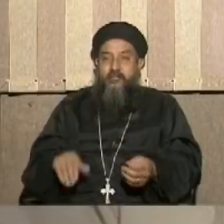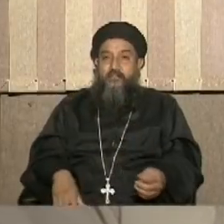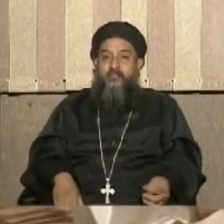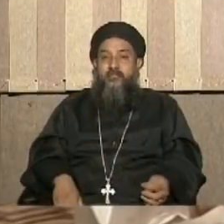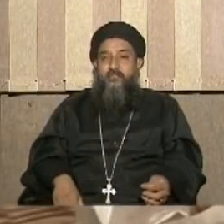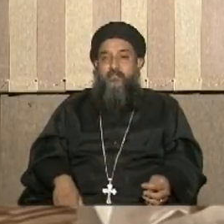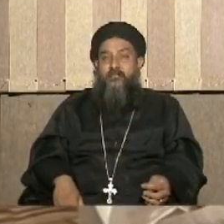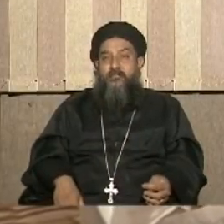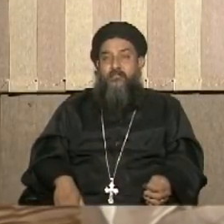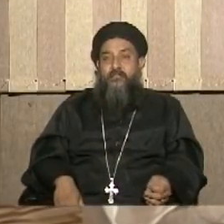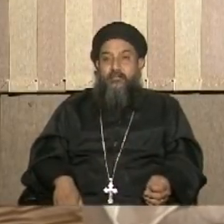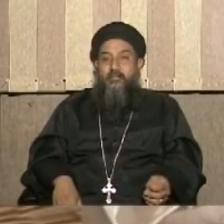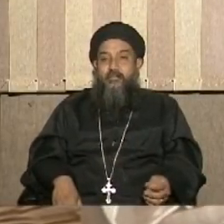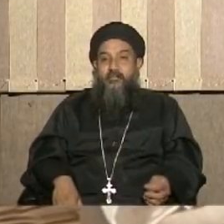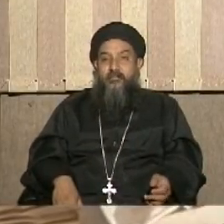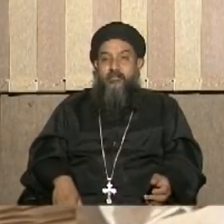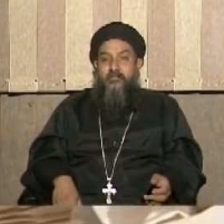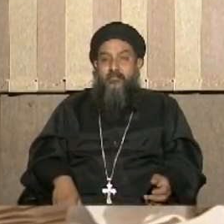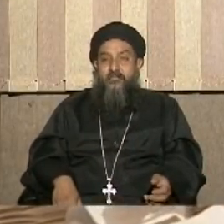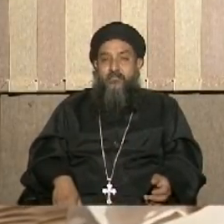وقته.